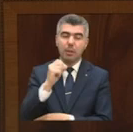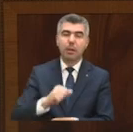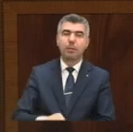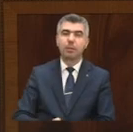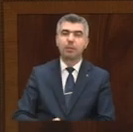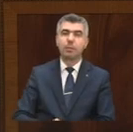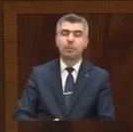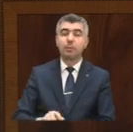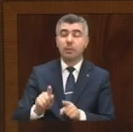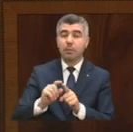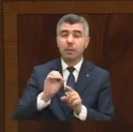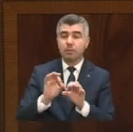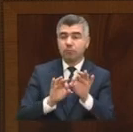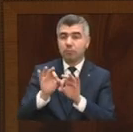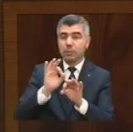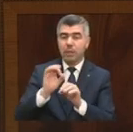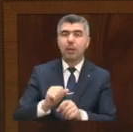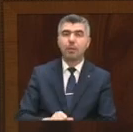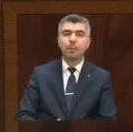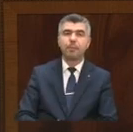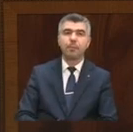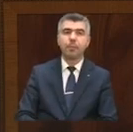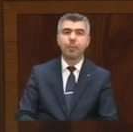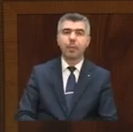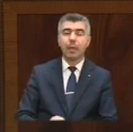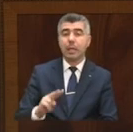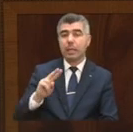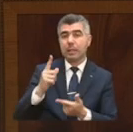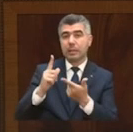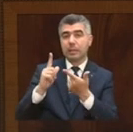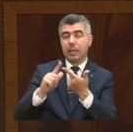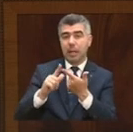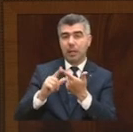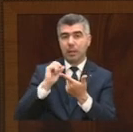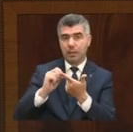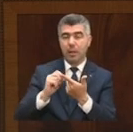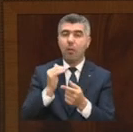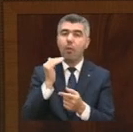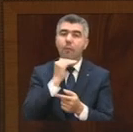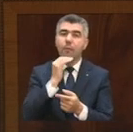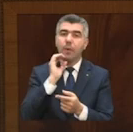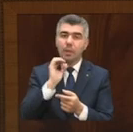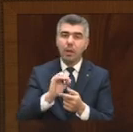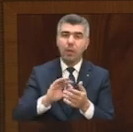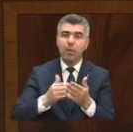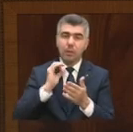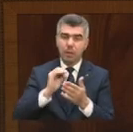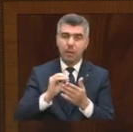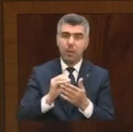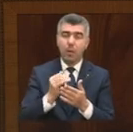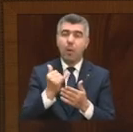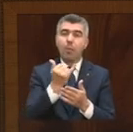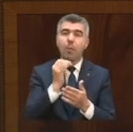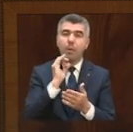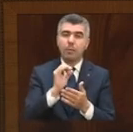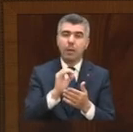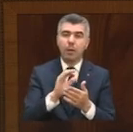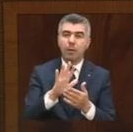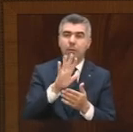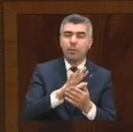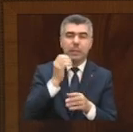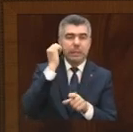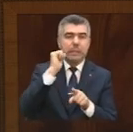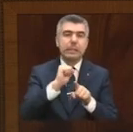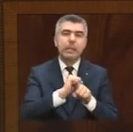قواعد حسن الاداء اقتراح ثاني هو اصلاح نوعي وعاجل للنظام البيداغوجي وتنويع وتوسيع العرض